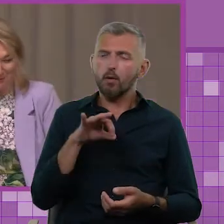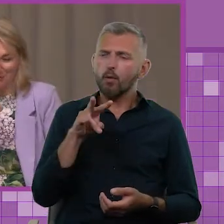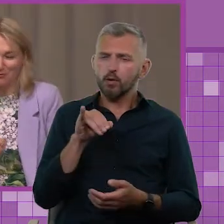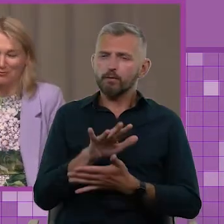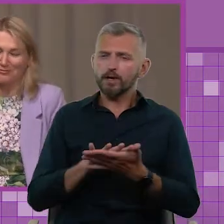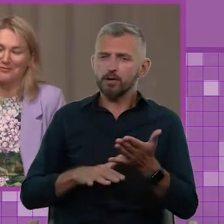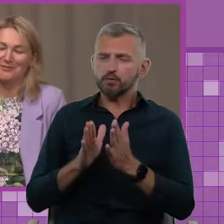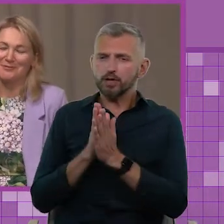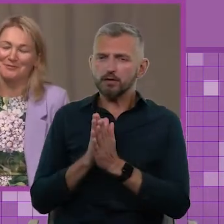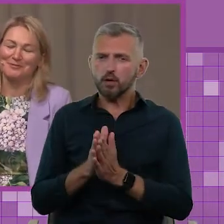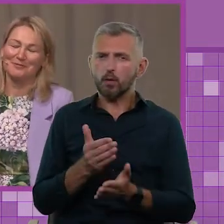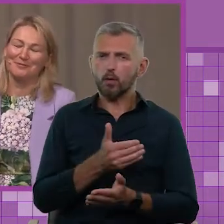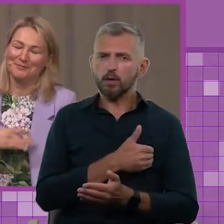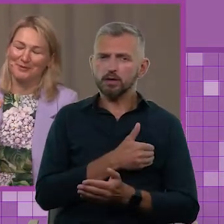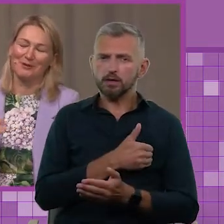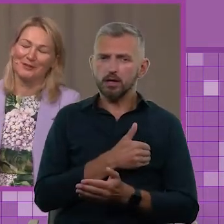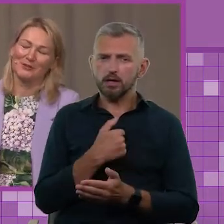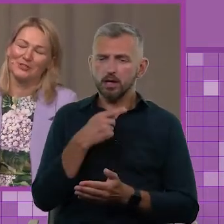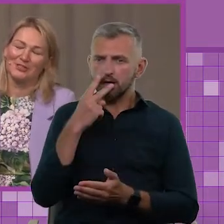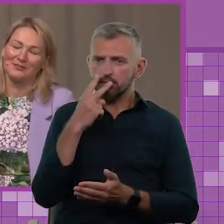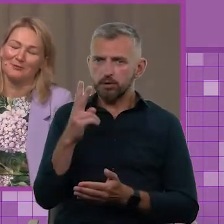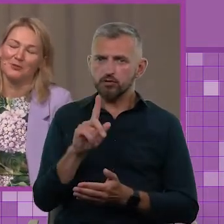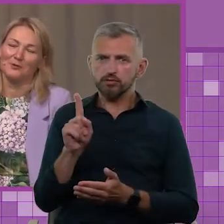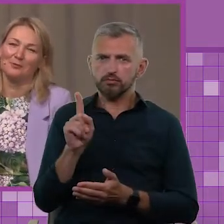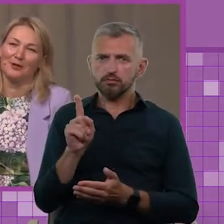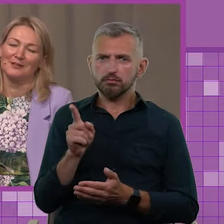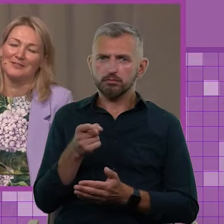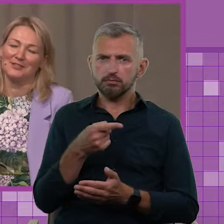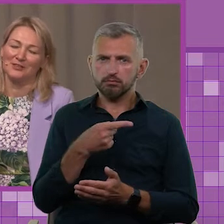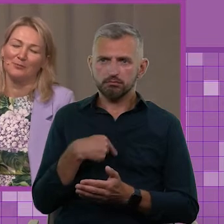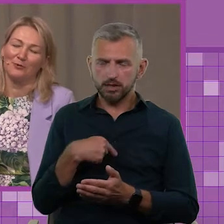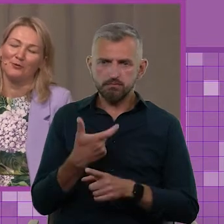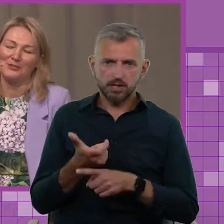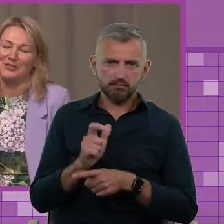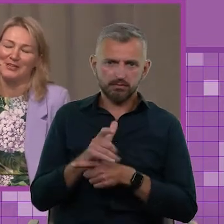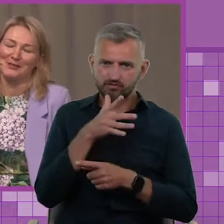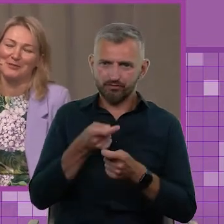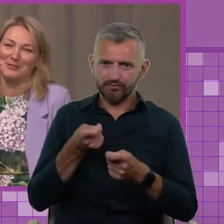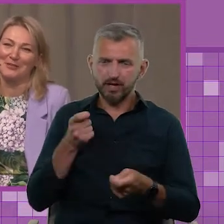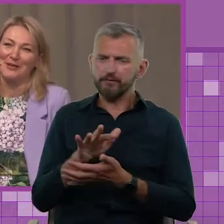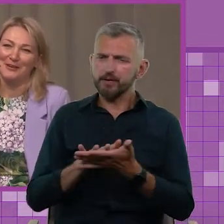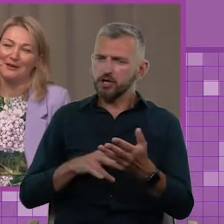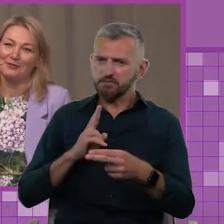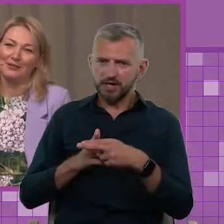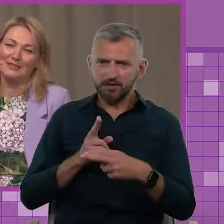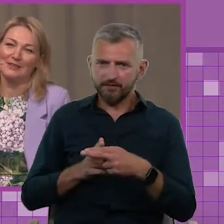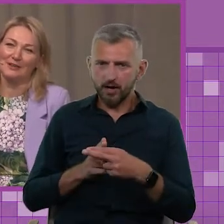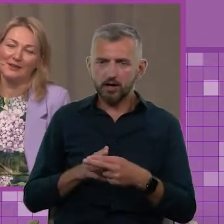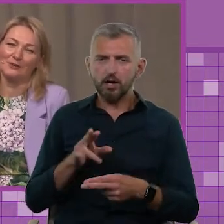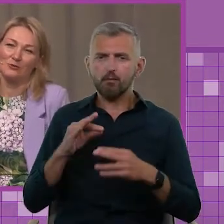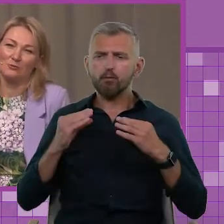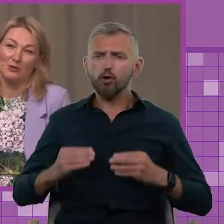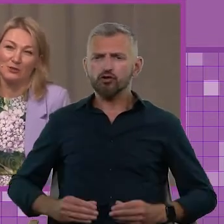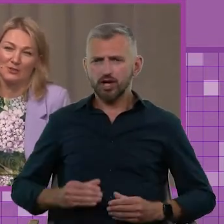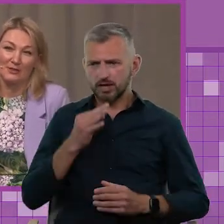вибач, будь ласка, просто хотіла, я бачу, що ми перебрали трошки час, ти вибач, що перебуває, але все ж таки по